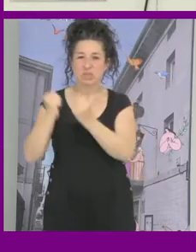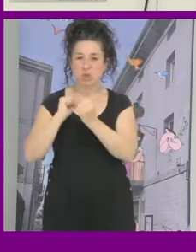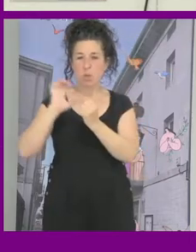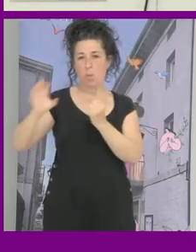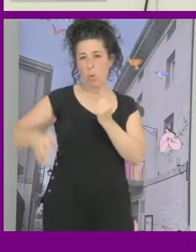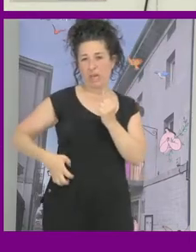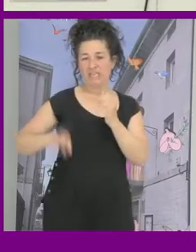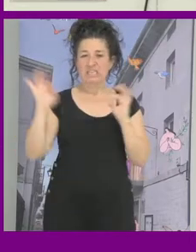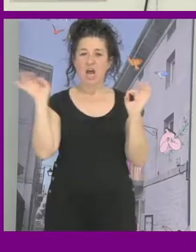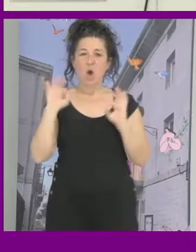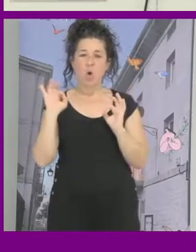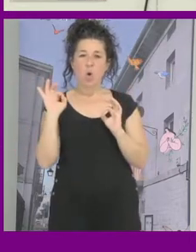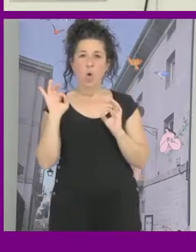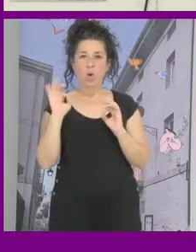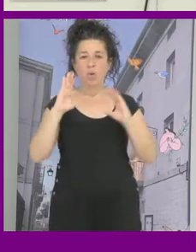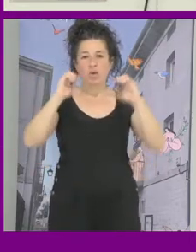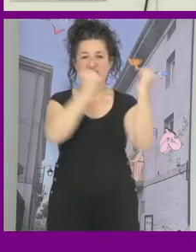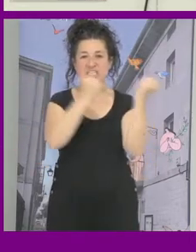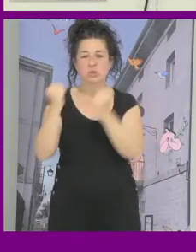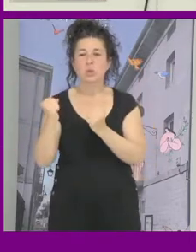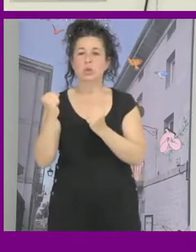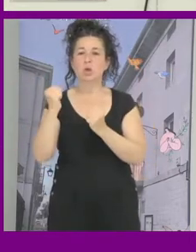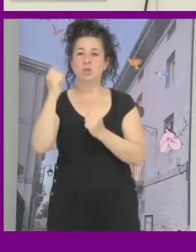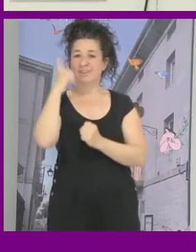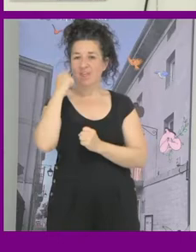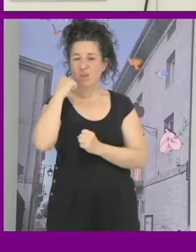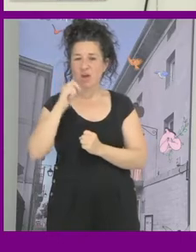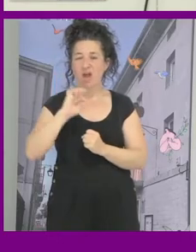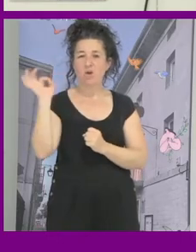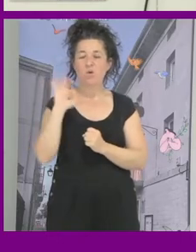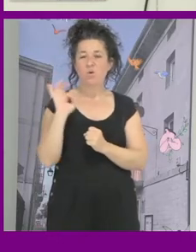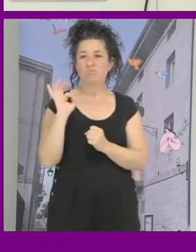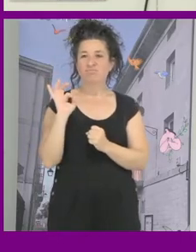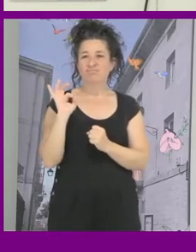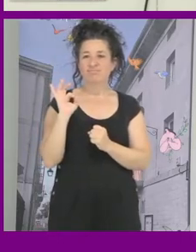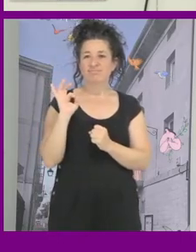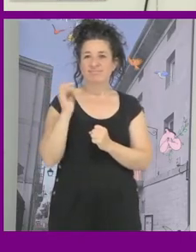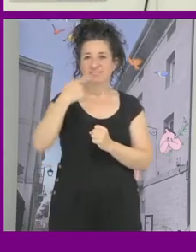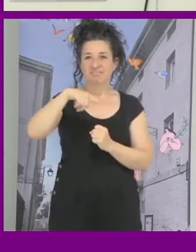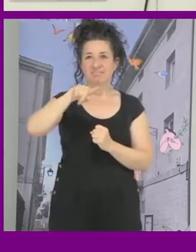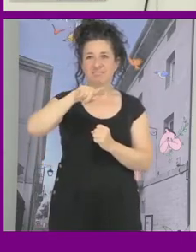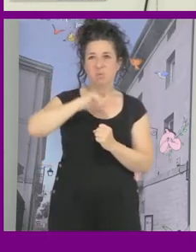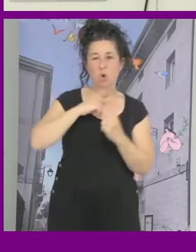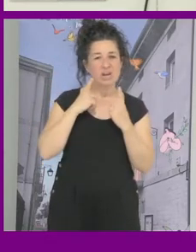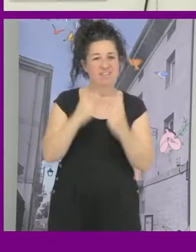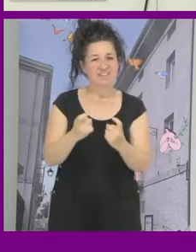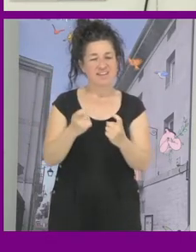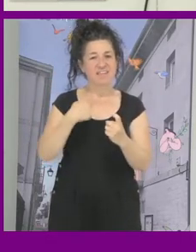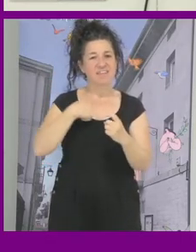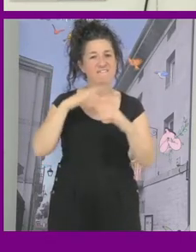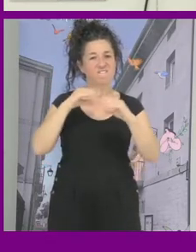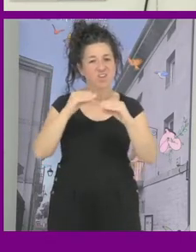bat tradizionalarekin lotzearena eta bueno, ba, boiera gisa horrekin apurtzearen premia edo, ez? Ba, iruditzen